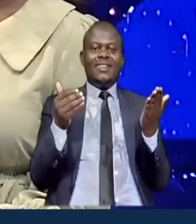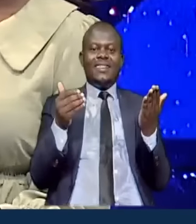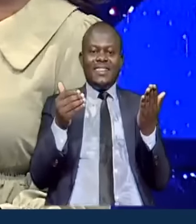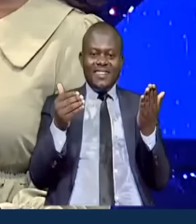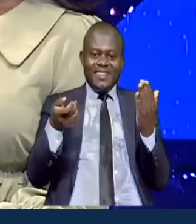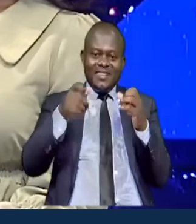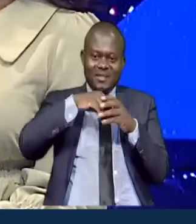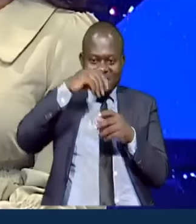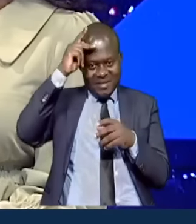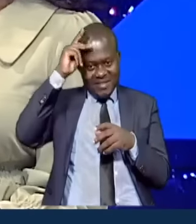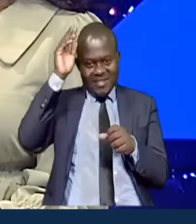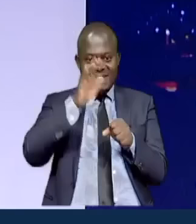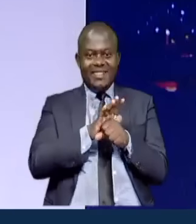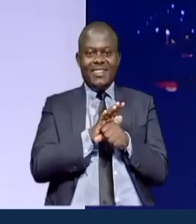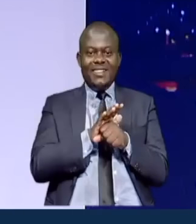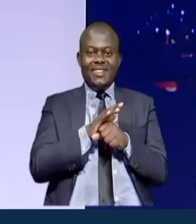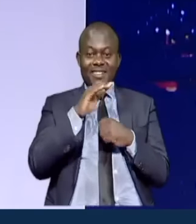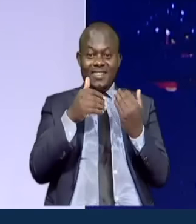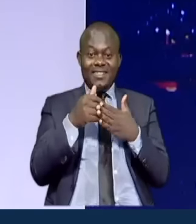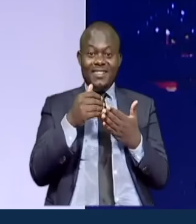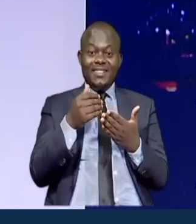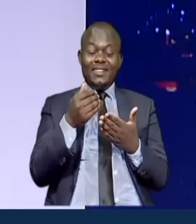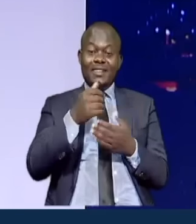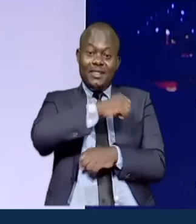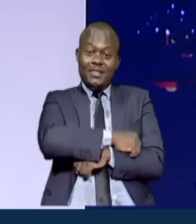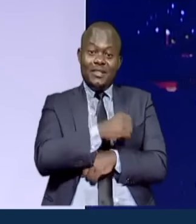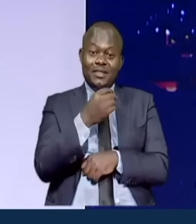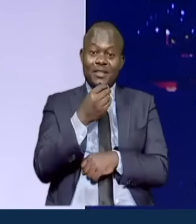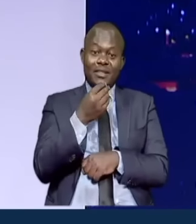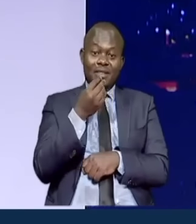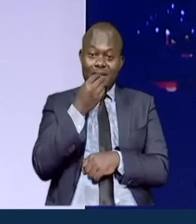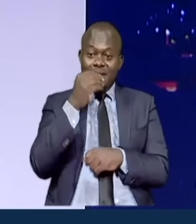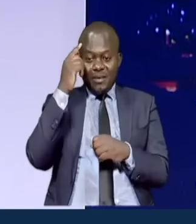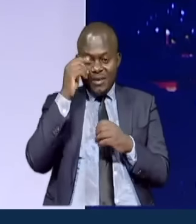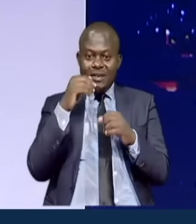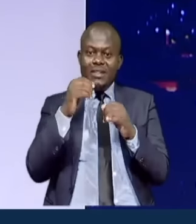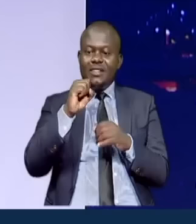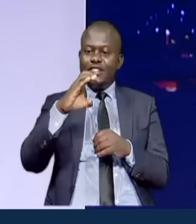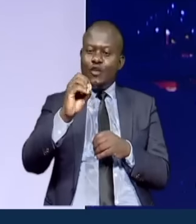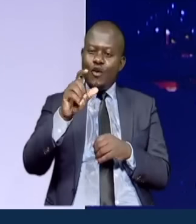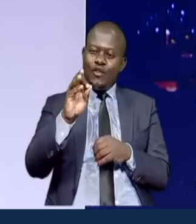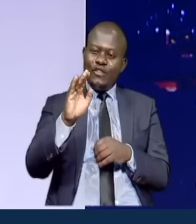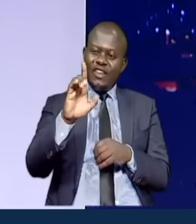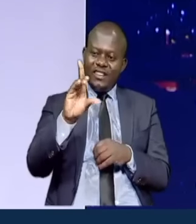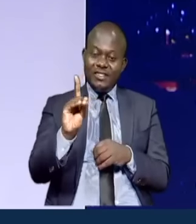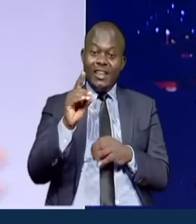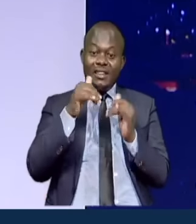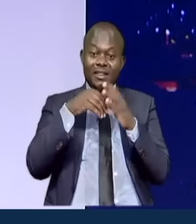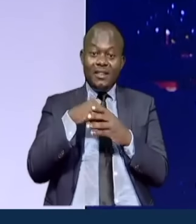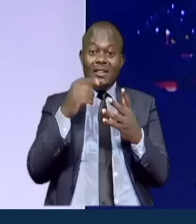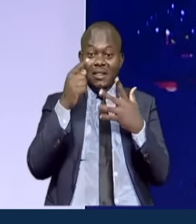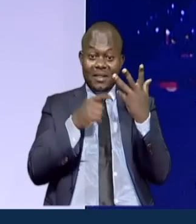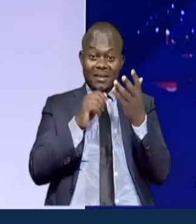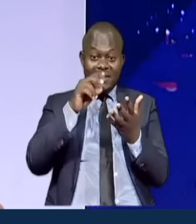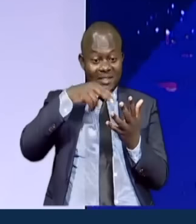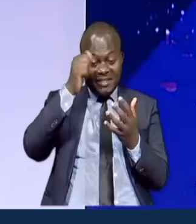ibintu by'ubwenge bwinshi akaba ari ngewe bagira ngo urabona Schofield ukuntu akina muri prison break ari umunyabwenge kandi buriya wasanga ari ibintu